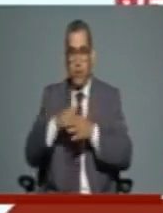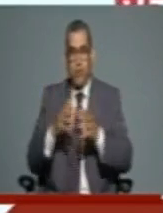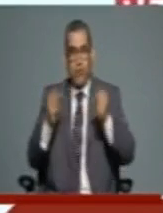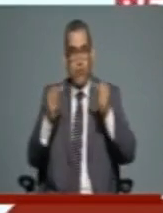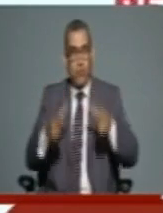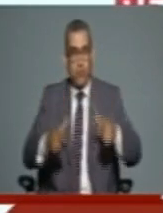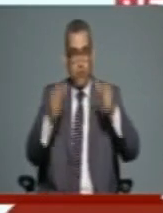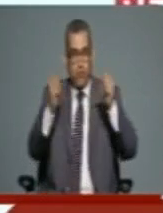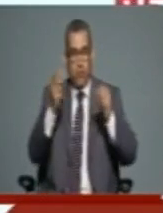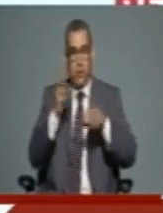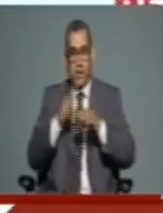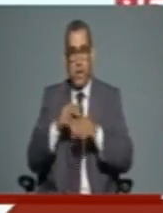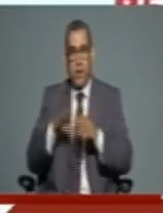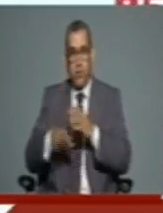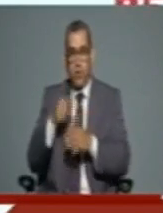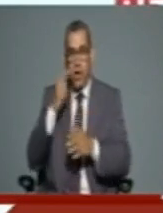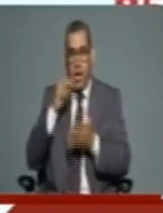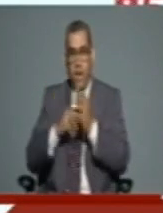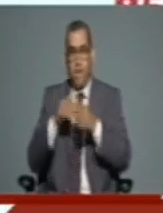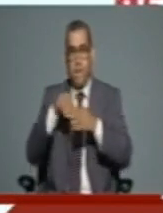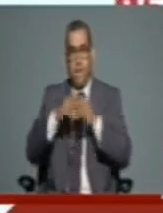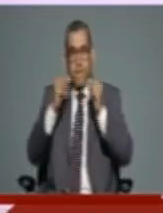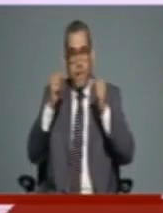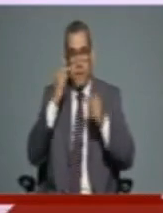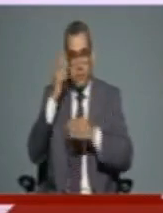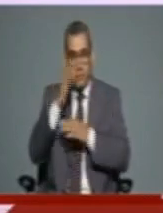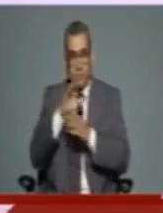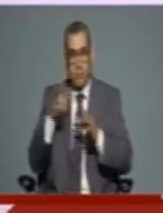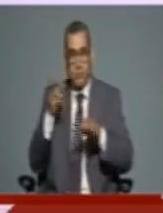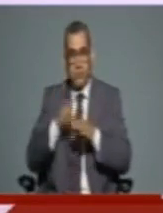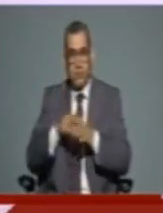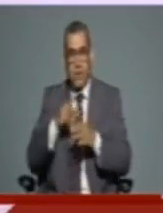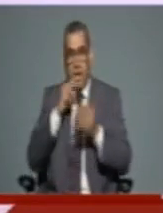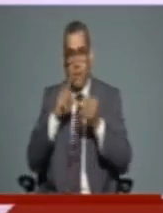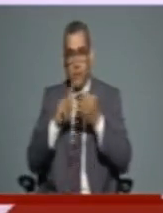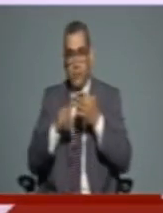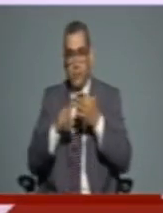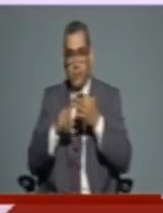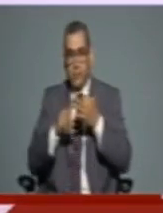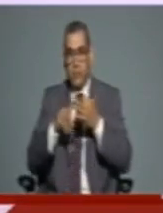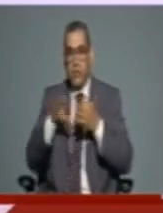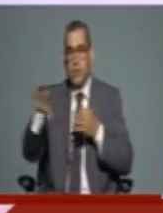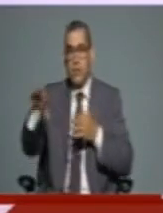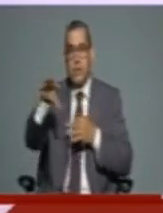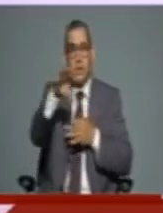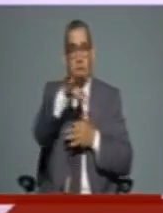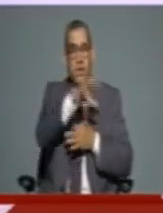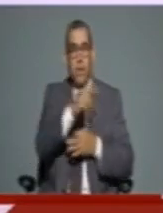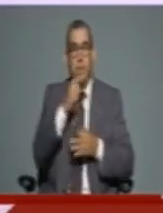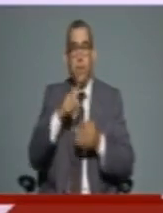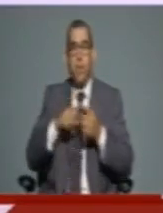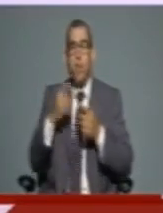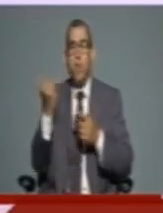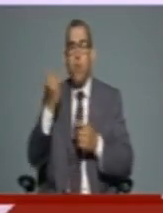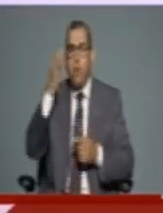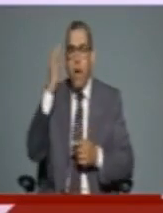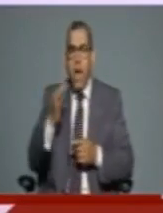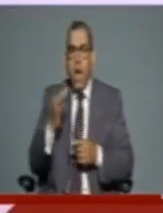أساسية، وكلمنا في المخازن الاستراتيجية، وكلمنا في المناطق اللوجستية. كان مهم جدا زيادة القدرات